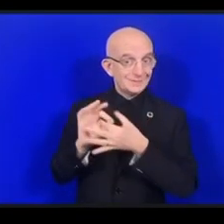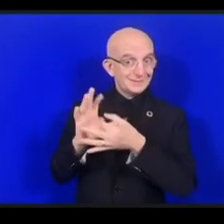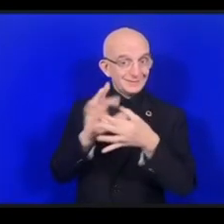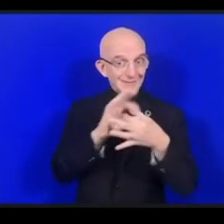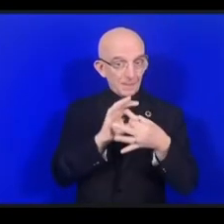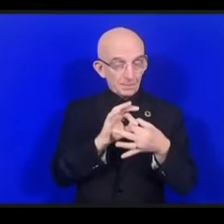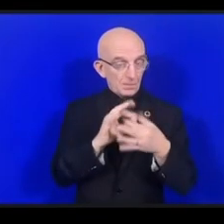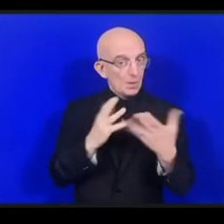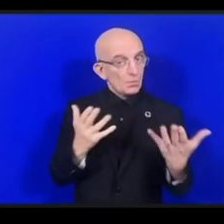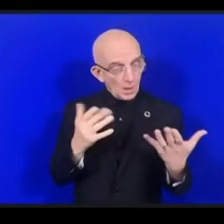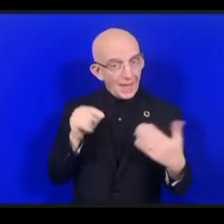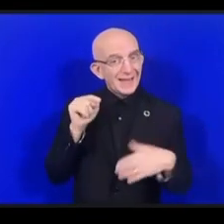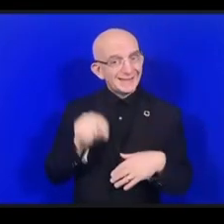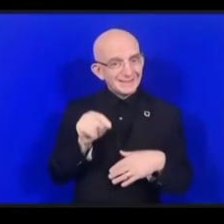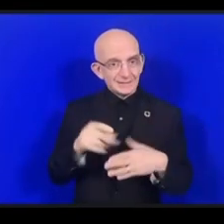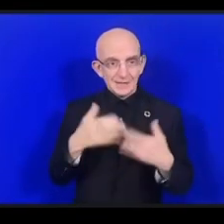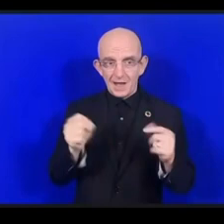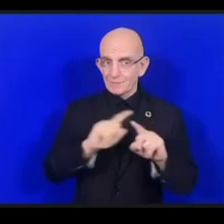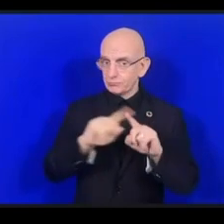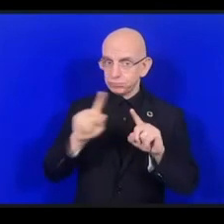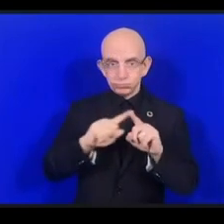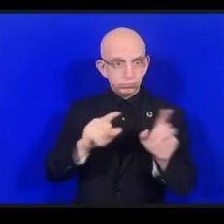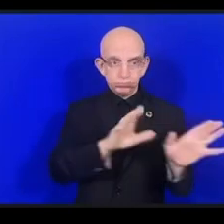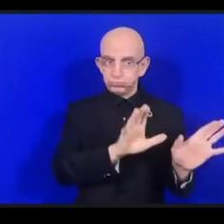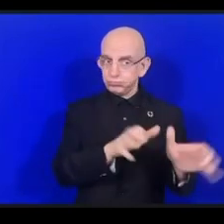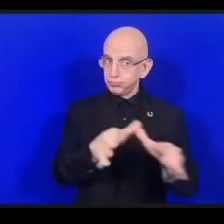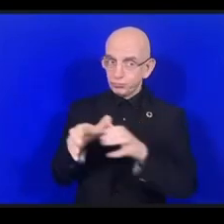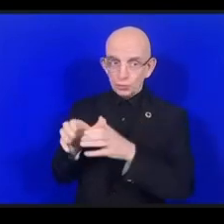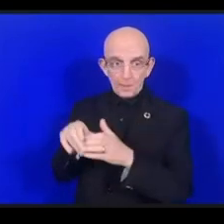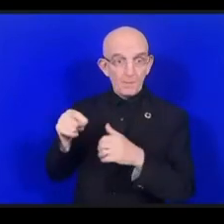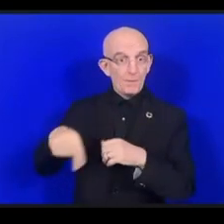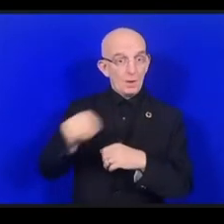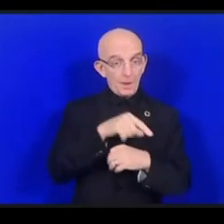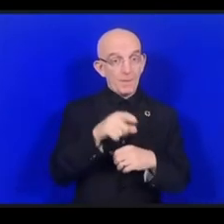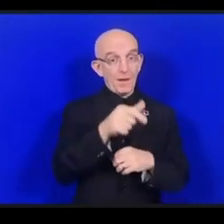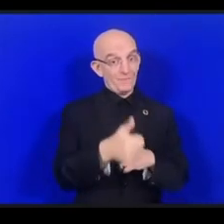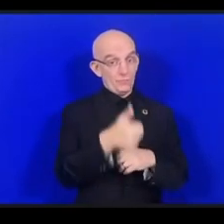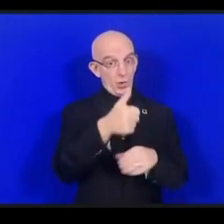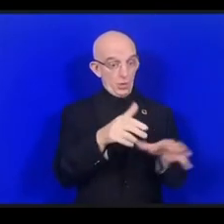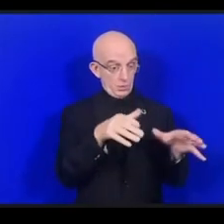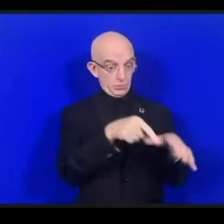多的工作组，第一个是关注设计安全，